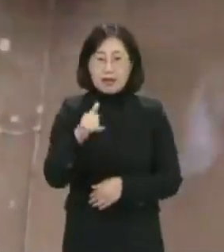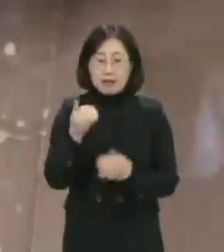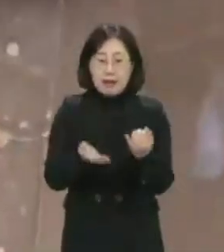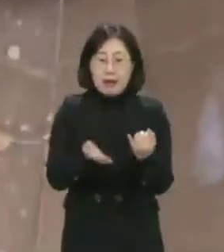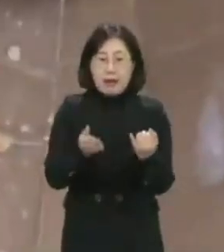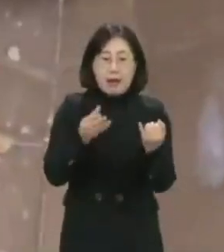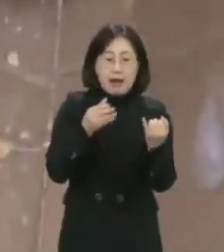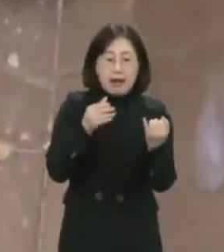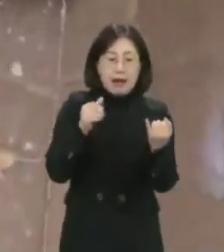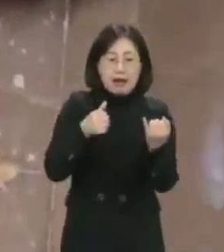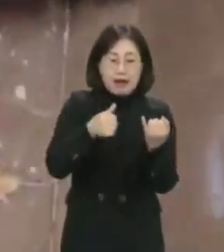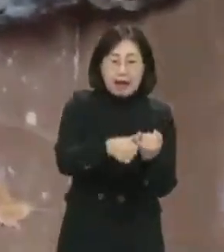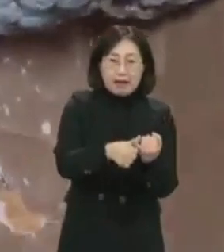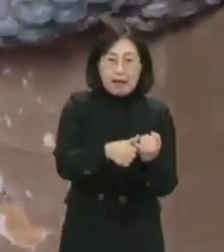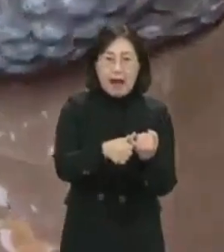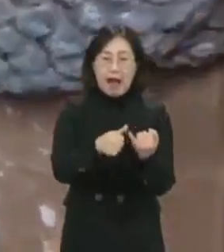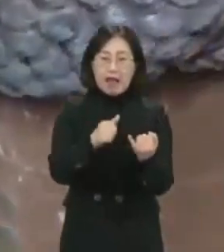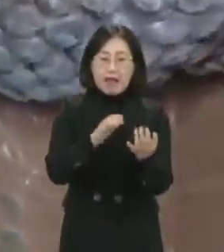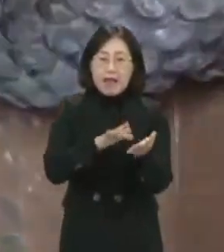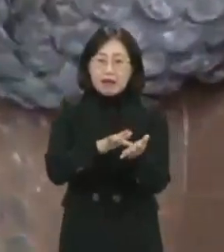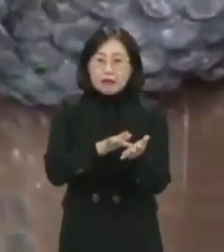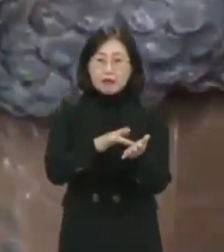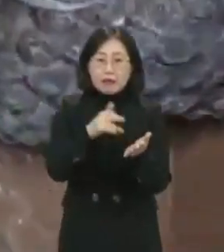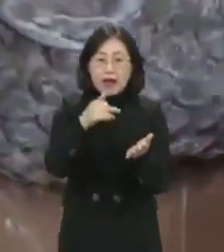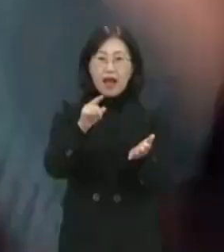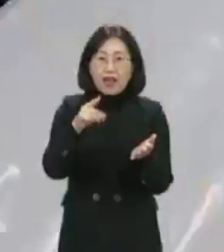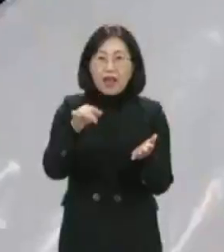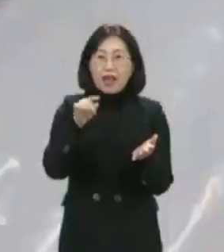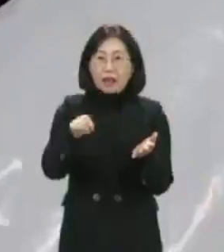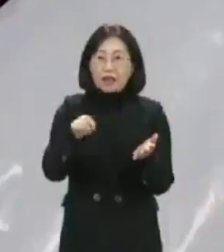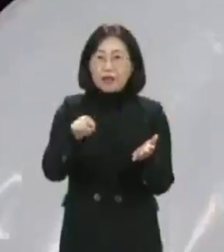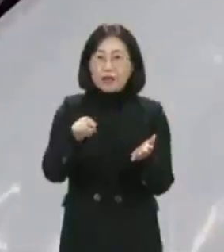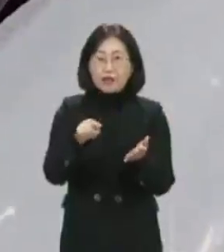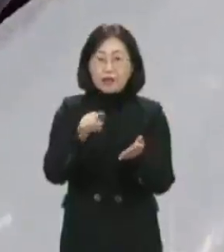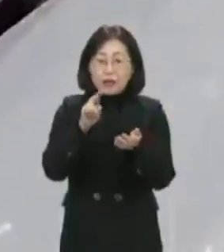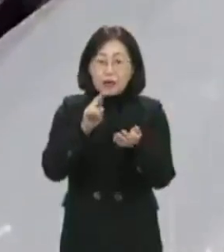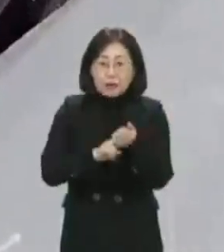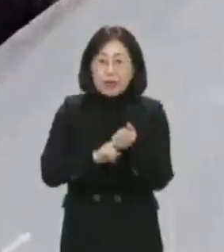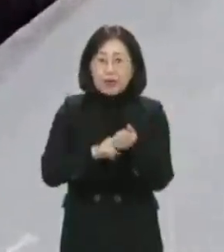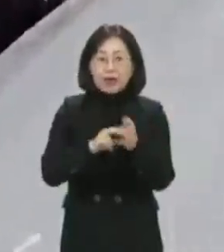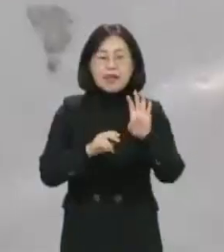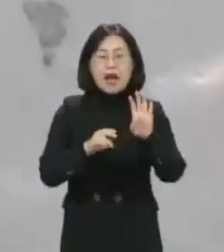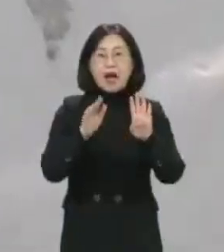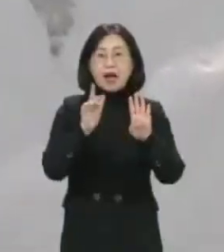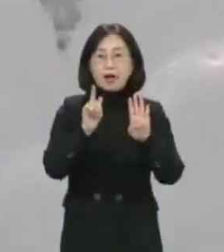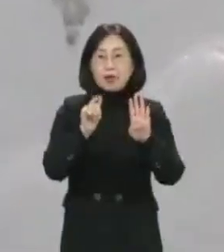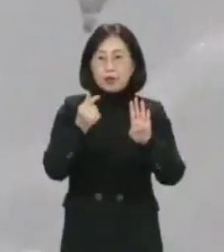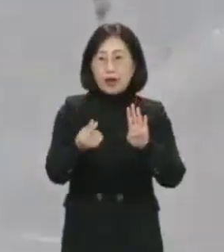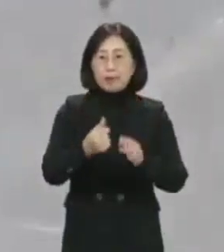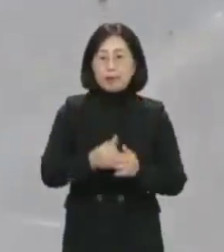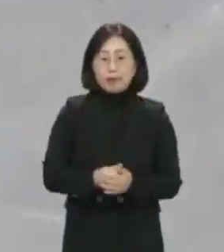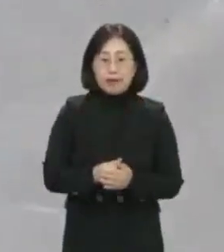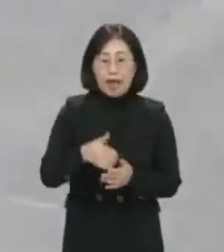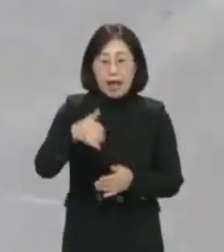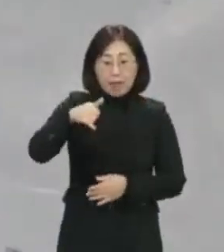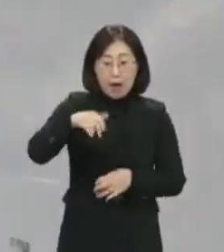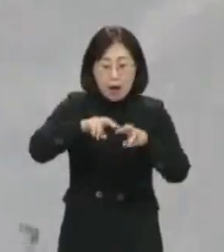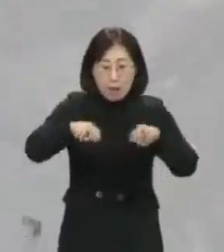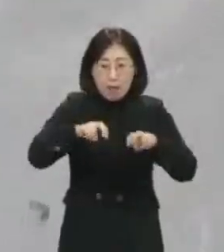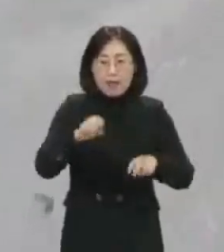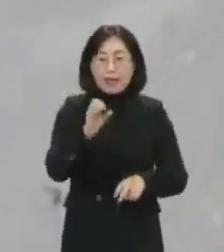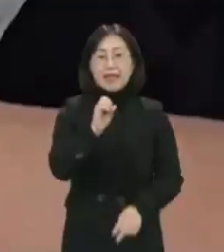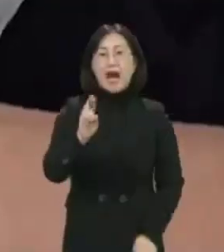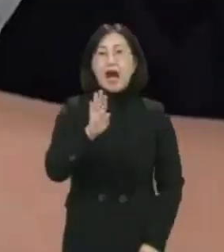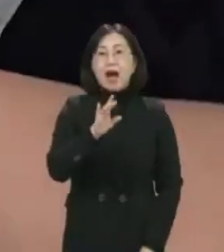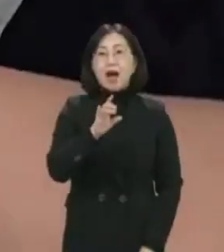케타민으로 불상에 숨긴 약만 4kg이 넘습니다. 전통 가방 내부를 뜯어보니 합성 마약 야바가